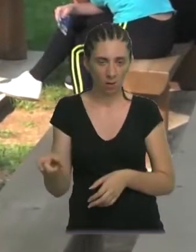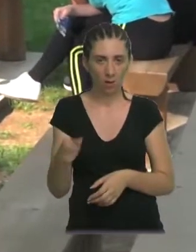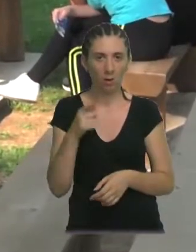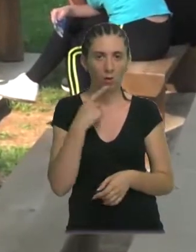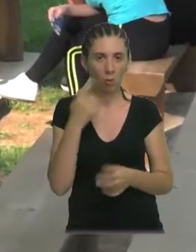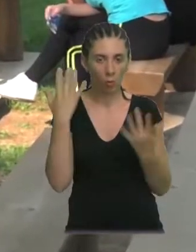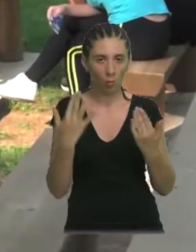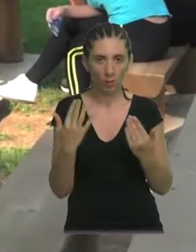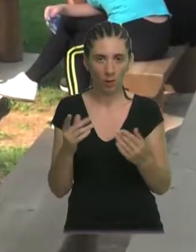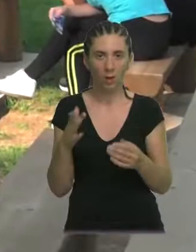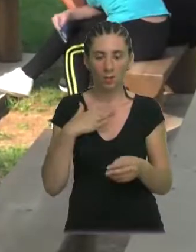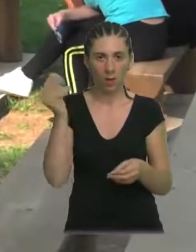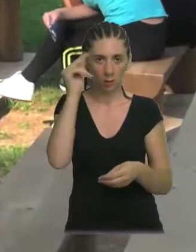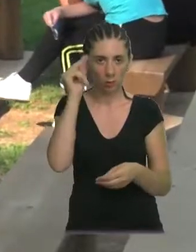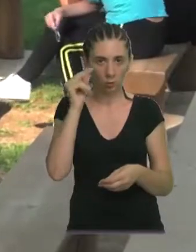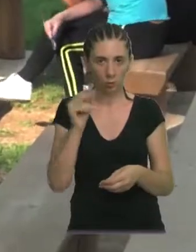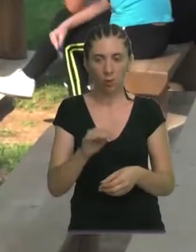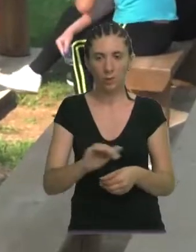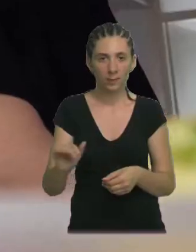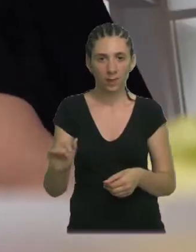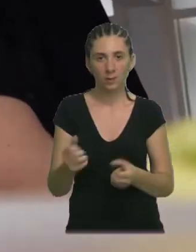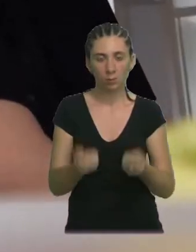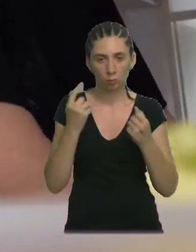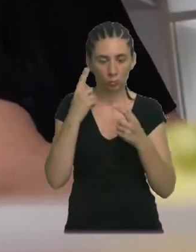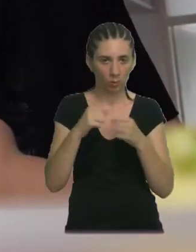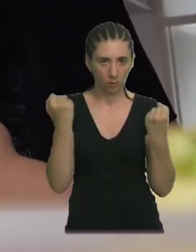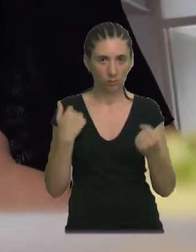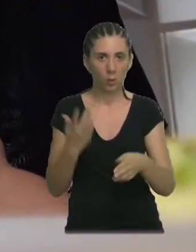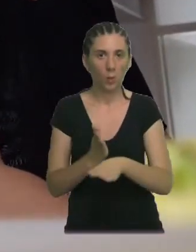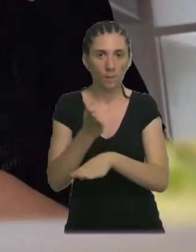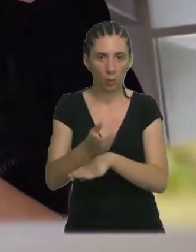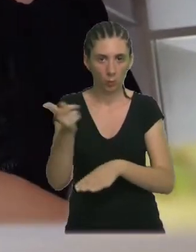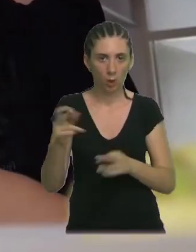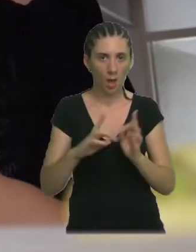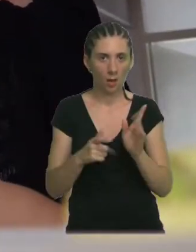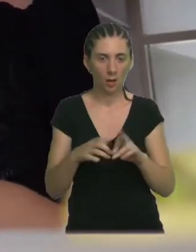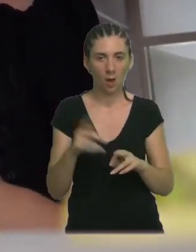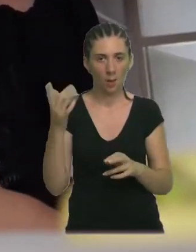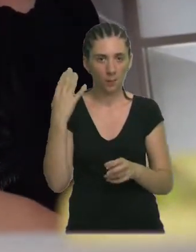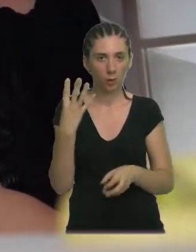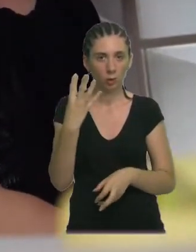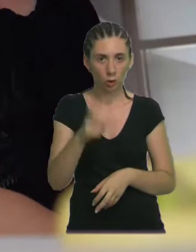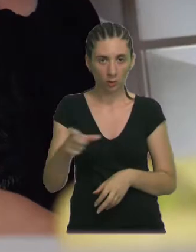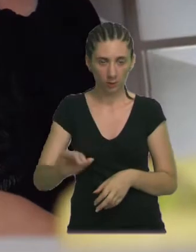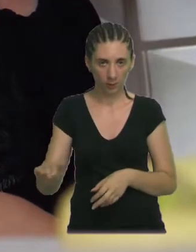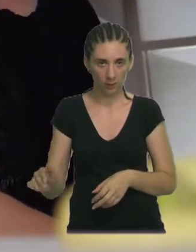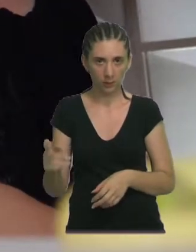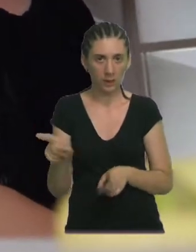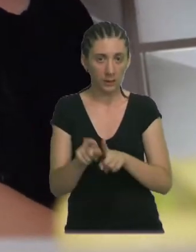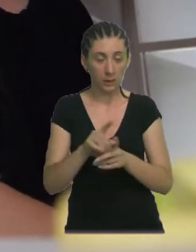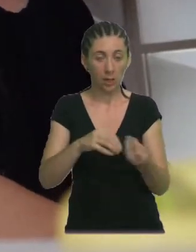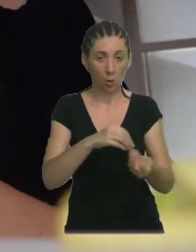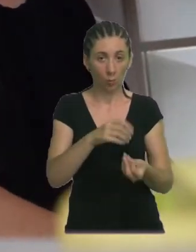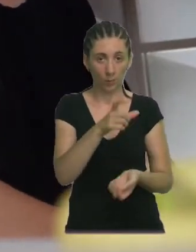koje imaju iskustvo udomljavanja djece s teškoćama u razvoju. Posjetili smo Anku koja trenutno brine za 4 djece iz